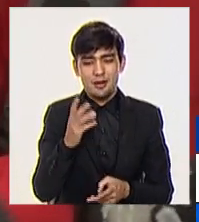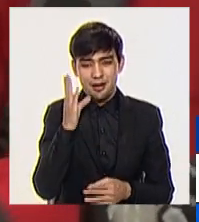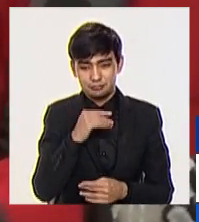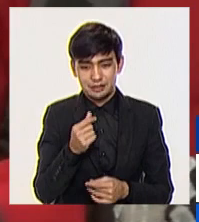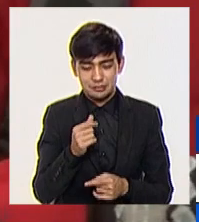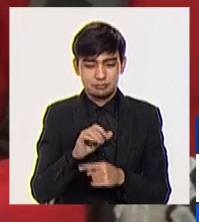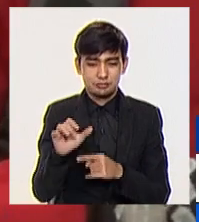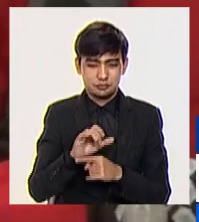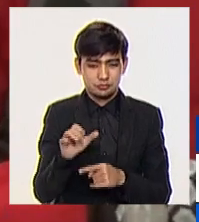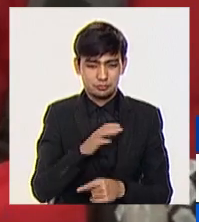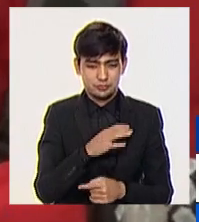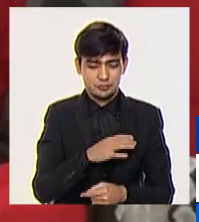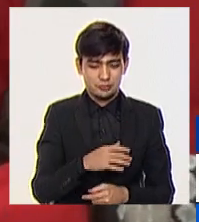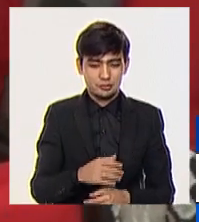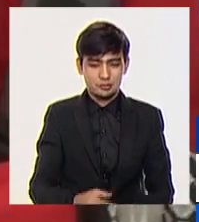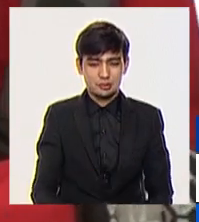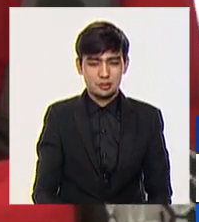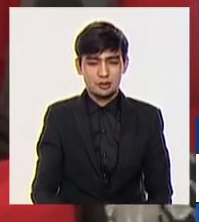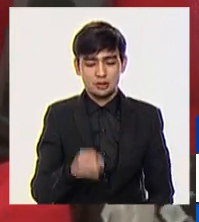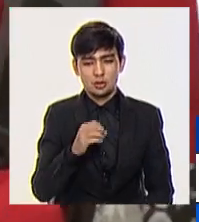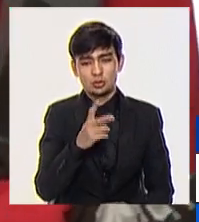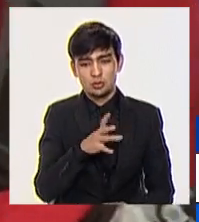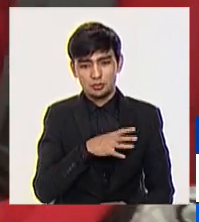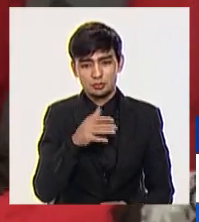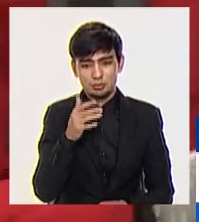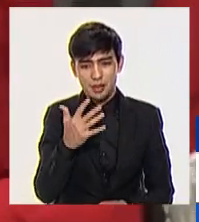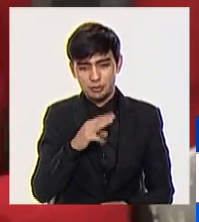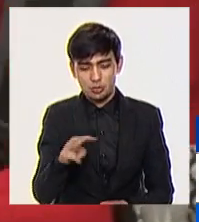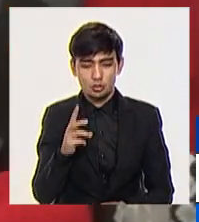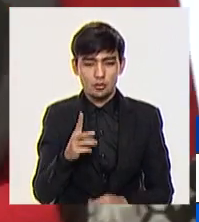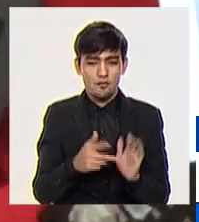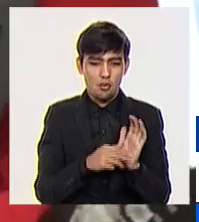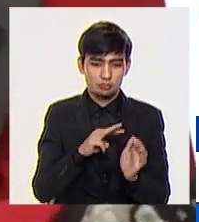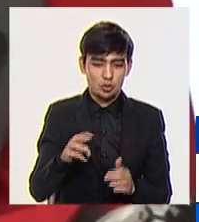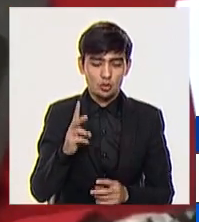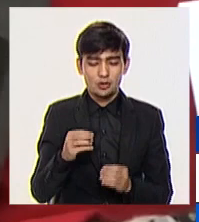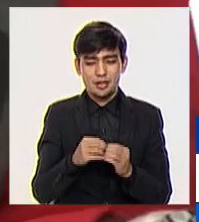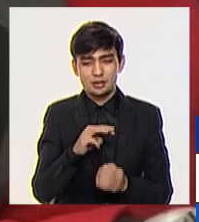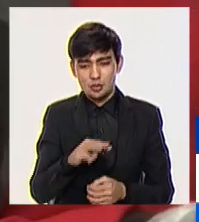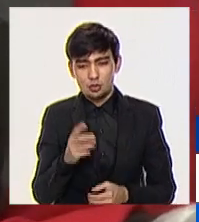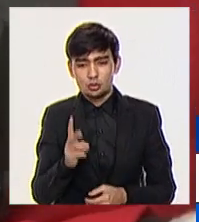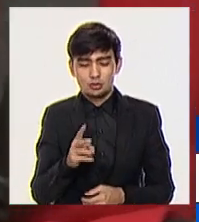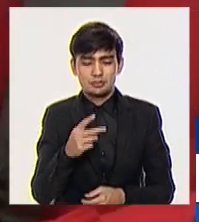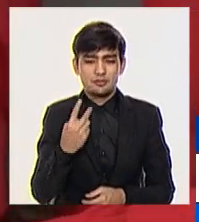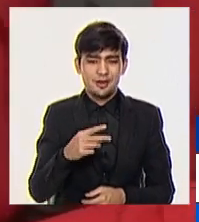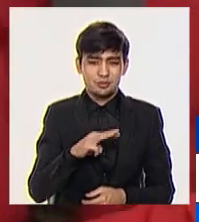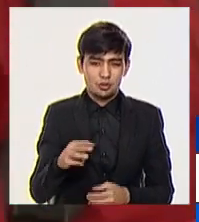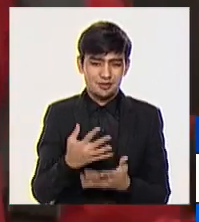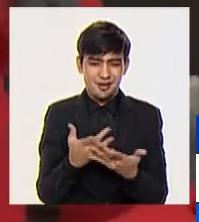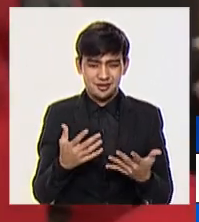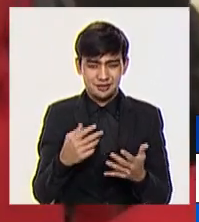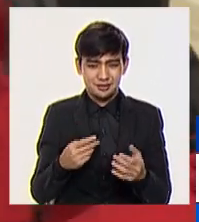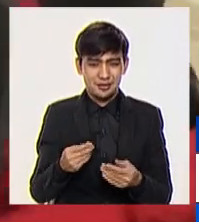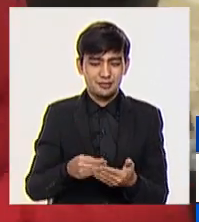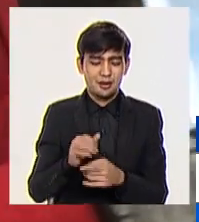қаражатына қарайынса ақша салынып отырдық. Біреулер 5 миллион, біреулер 8 миллион, біреу 10 миллион, 20 миллион әртүрлі ақша салынды.